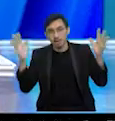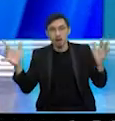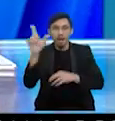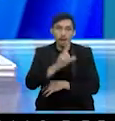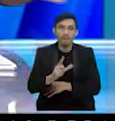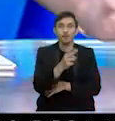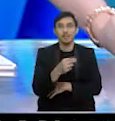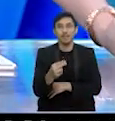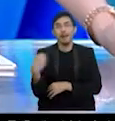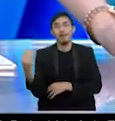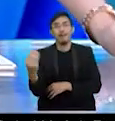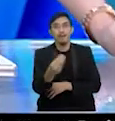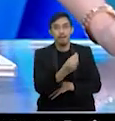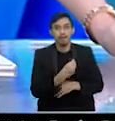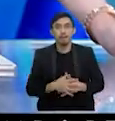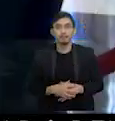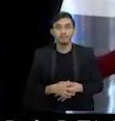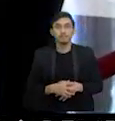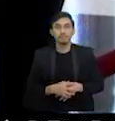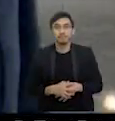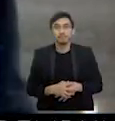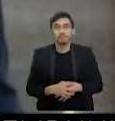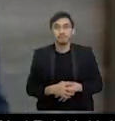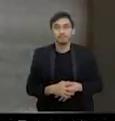dan terlengkap di Indonesia.